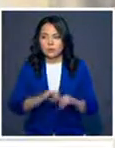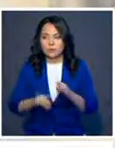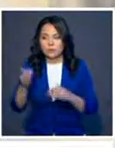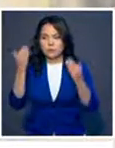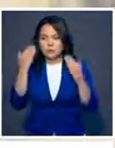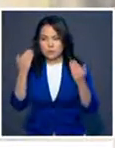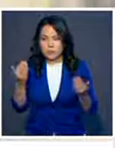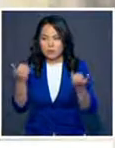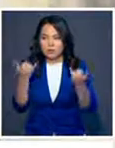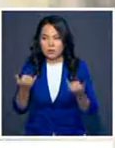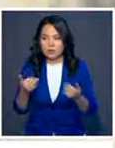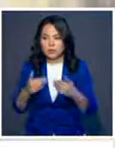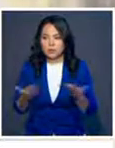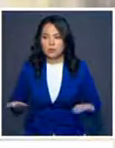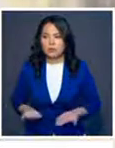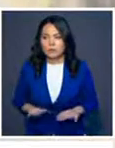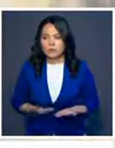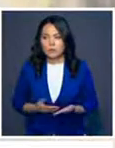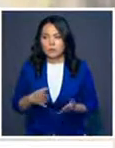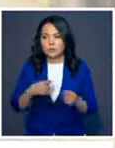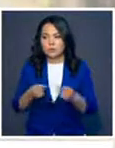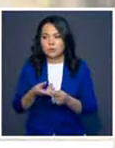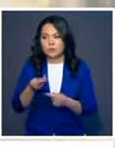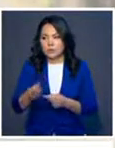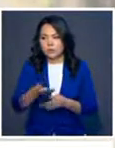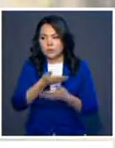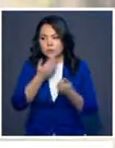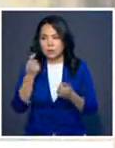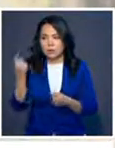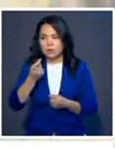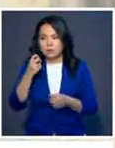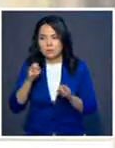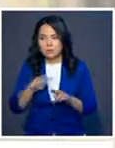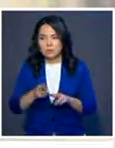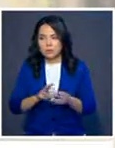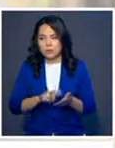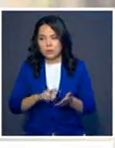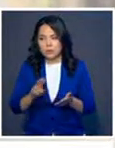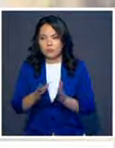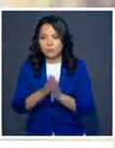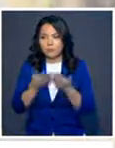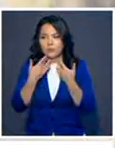мүмкін. Себебі қазір тұрып жатқан үйінің жалақысын төле алмағандықтан қожайындары босатуын талап етіп